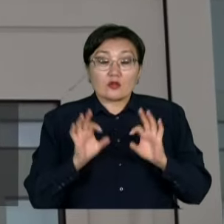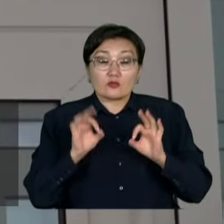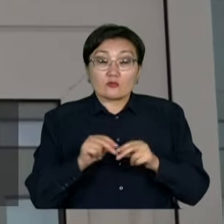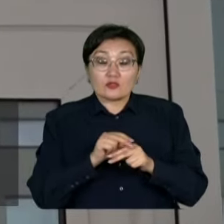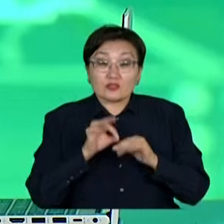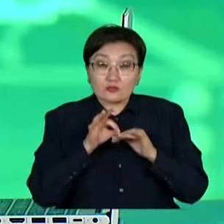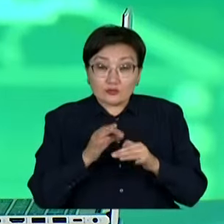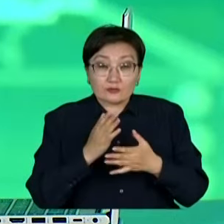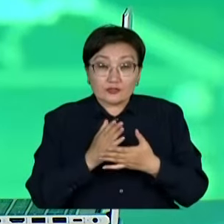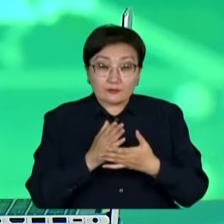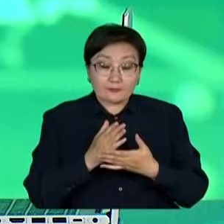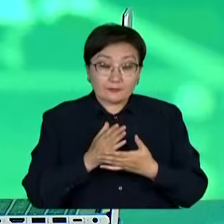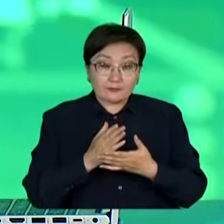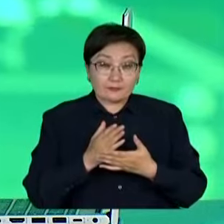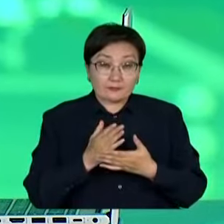жатыр.